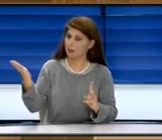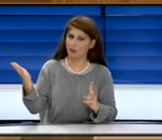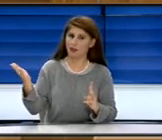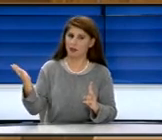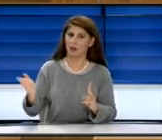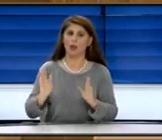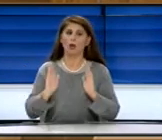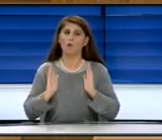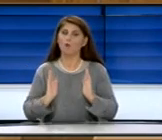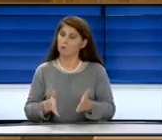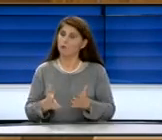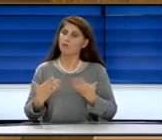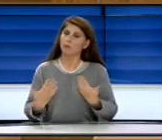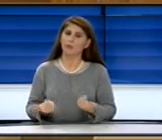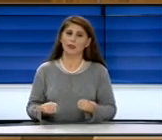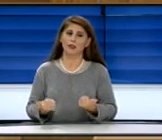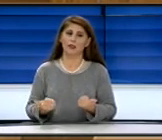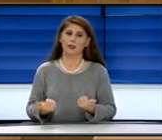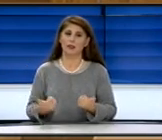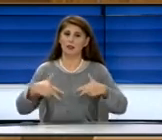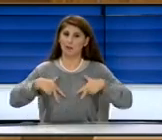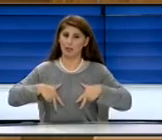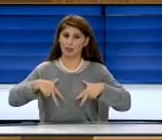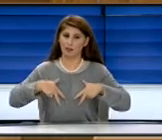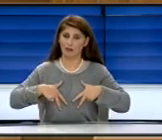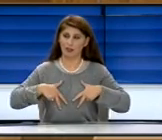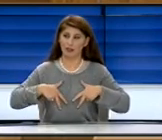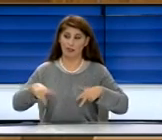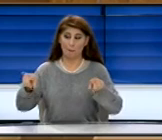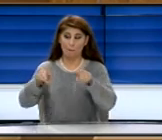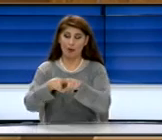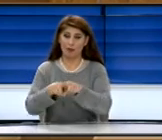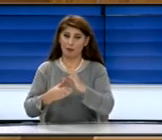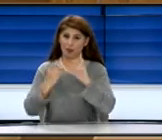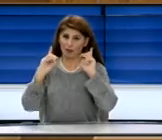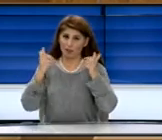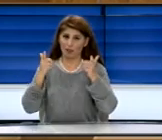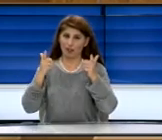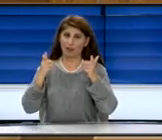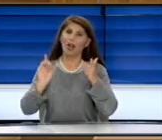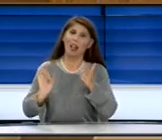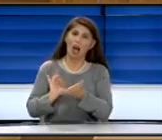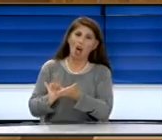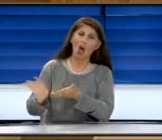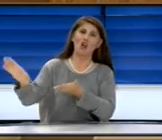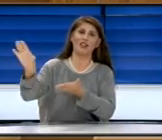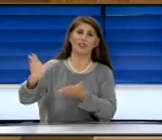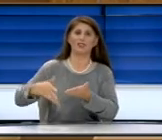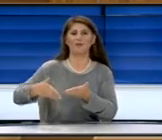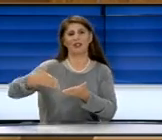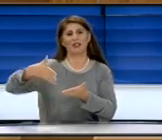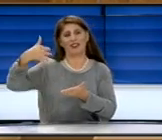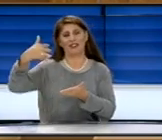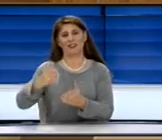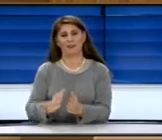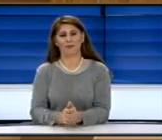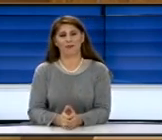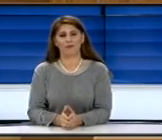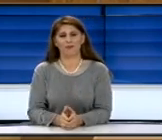θα μπορούσατε να βρεθείτε σε μια κυβέρνηση με τη Νέα Δημοκρατία αλλά χωρίς το Μητσοτάκη?